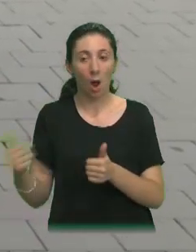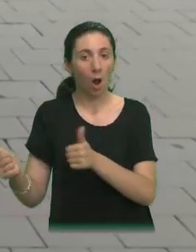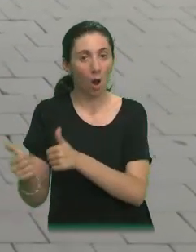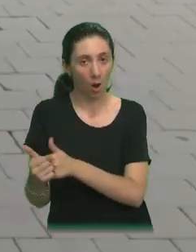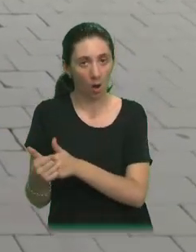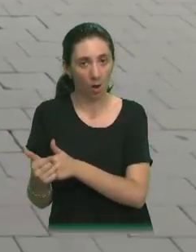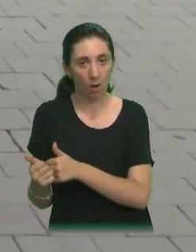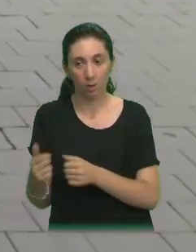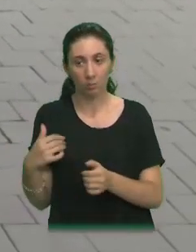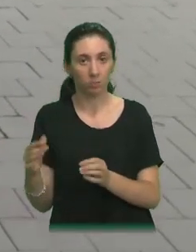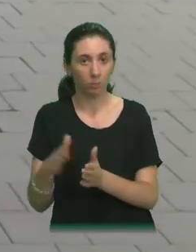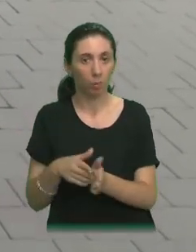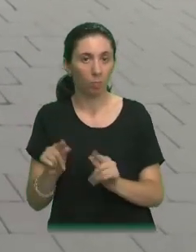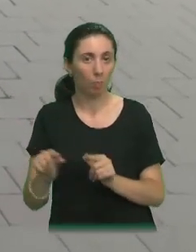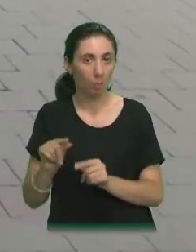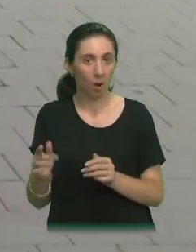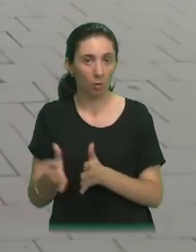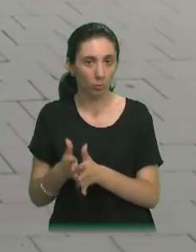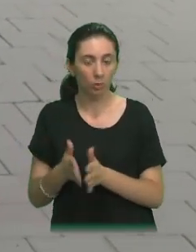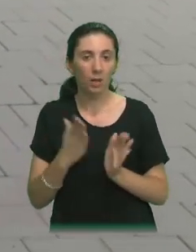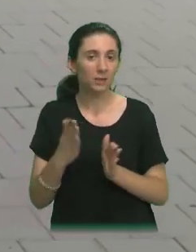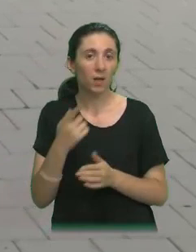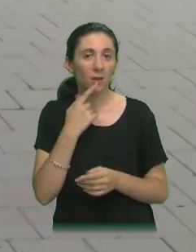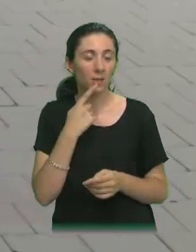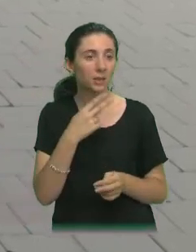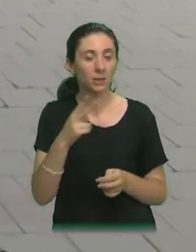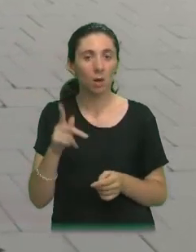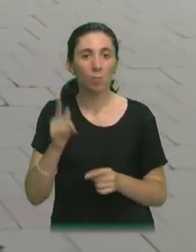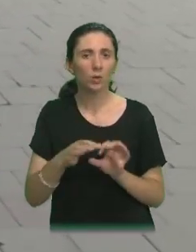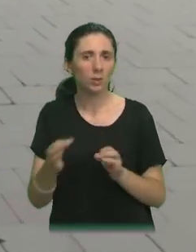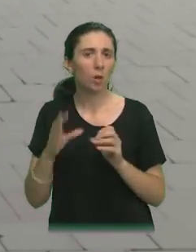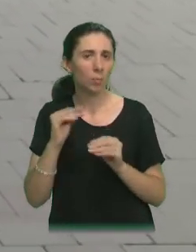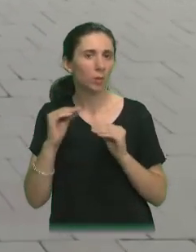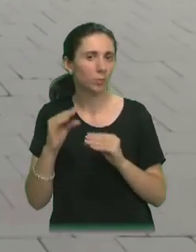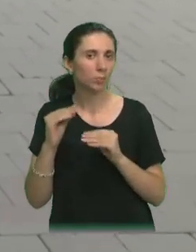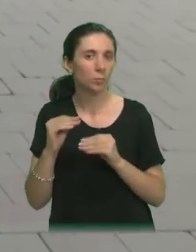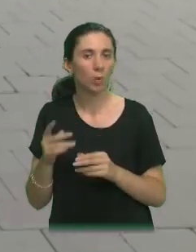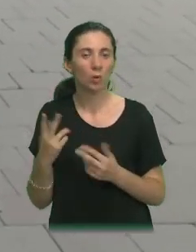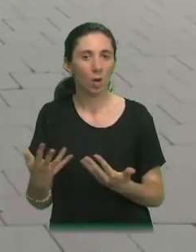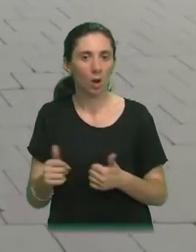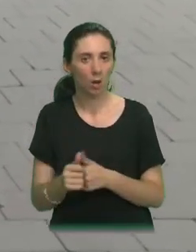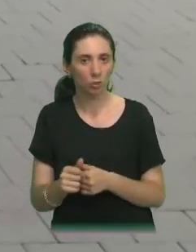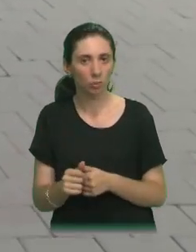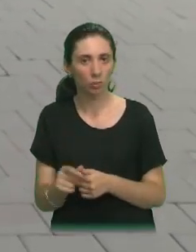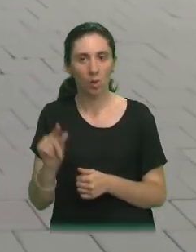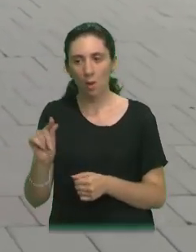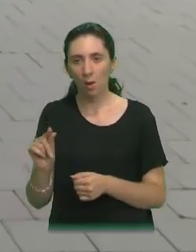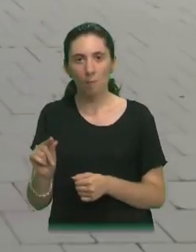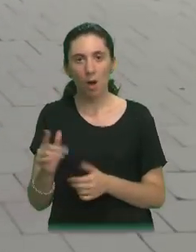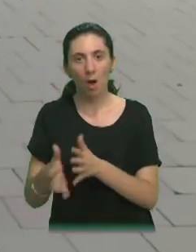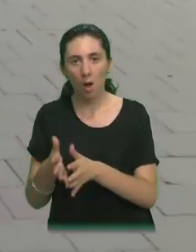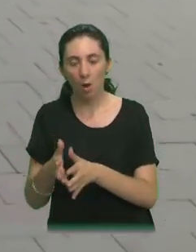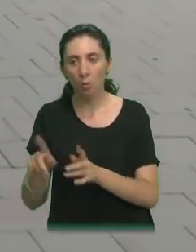trenirati. Mm-hmm. To je jedan od razloga zašto ne znam nakon jezik. Sad to od njih polagano učim, ali isto koji svaki jezik ti to moraš stalno